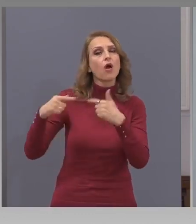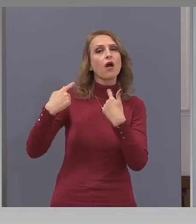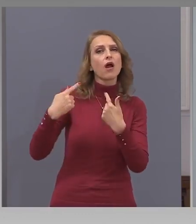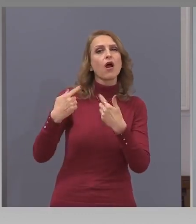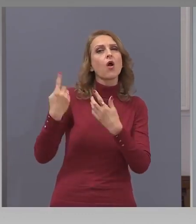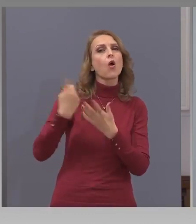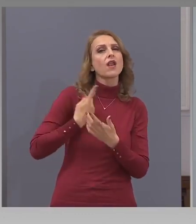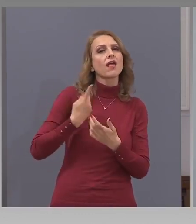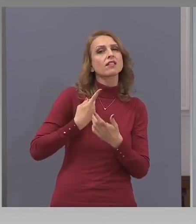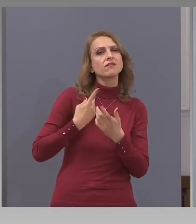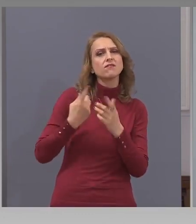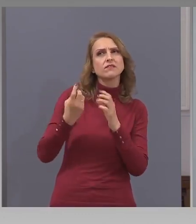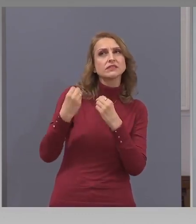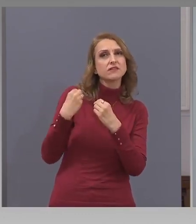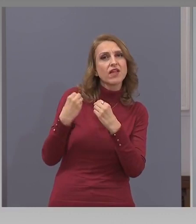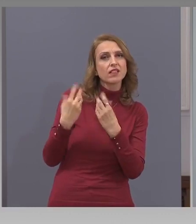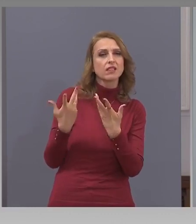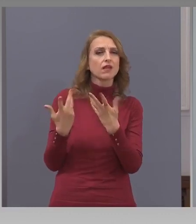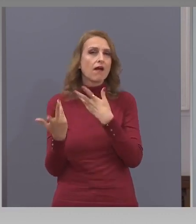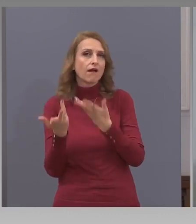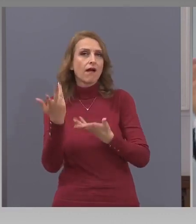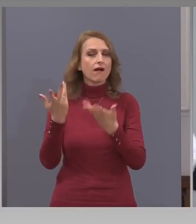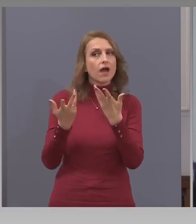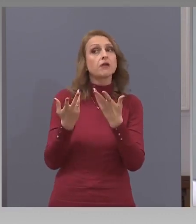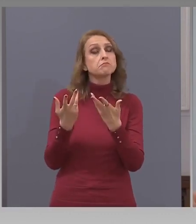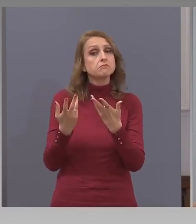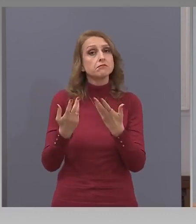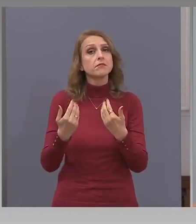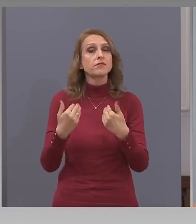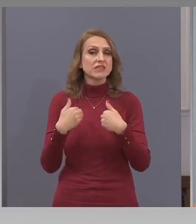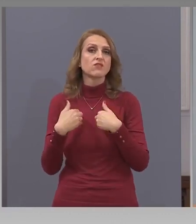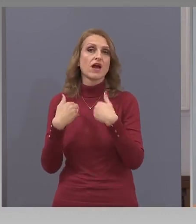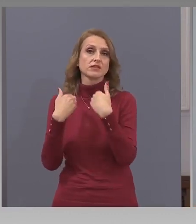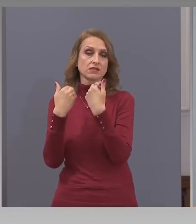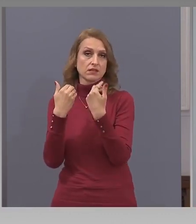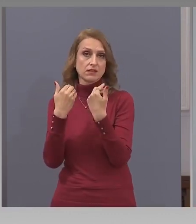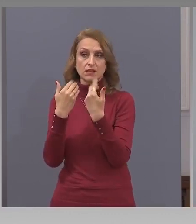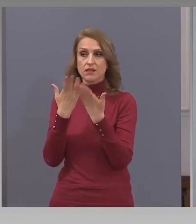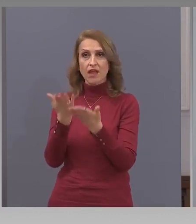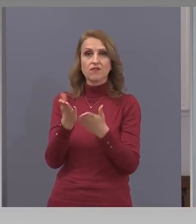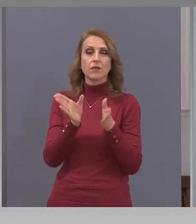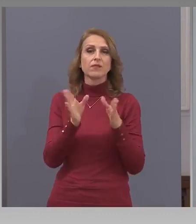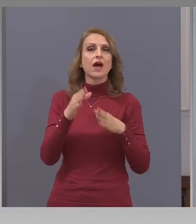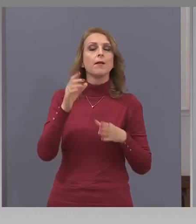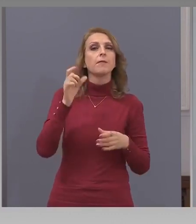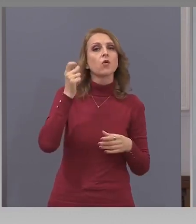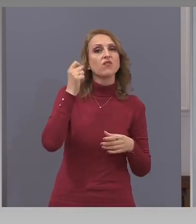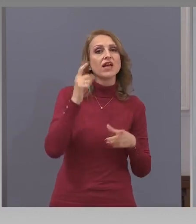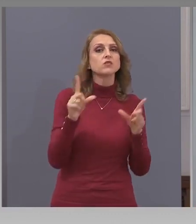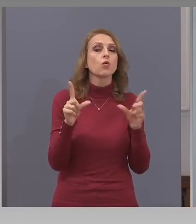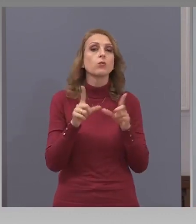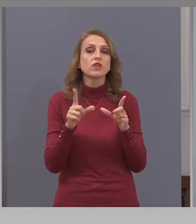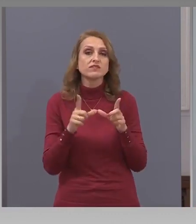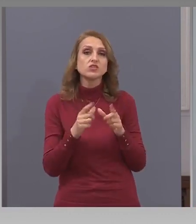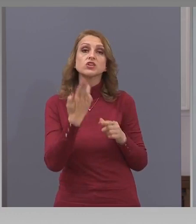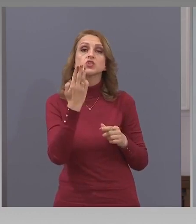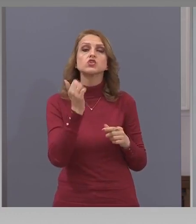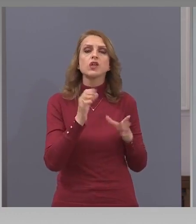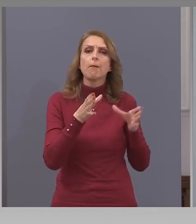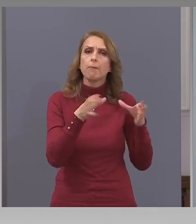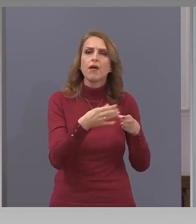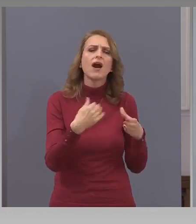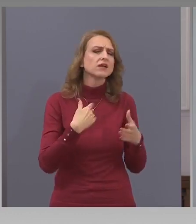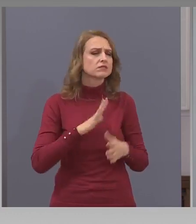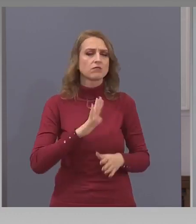го наречем коректив. Аз му вярвам на професора Мутавчийски и на останалите от щаба, не на 100, на